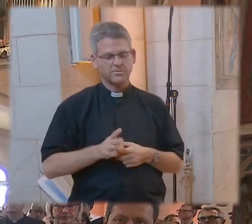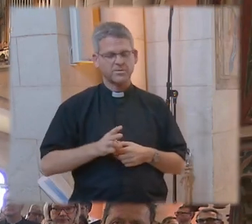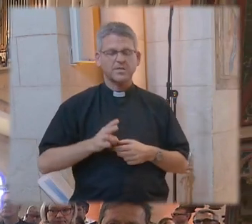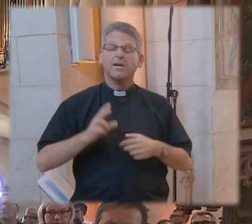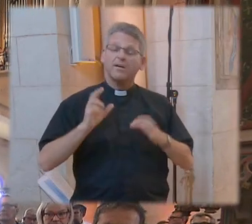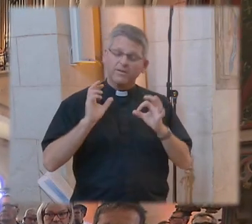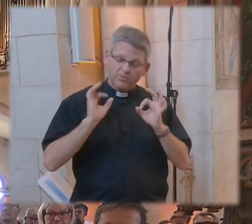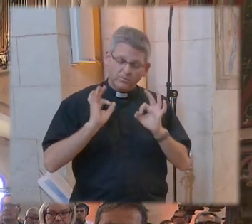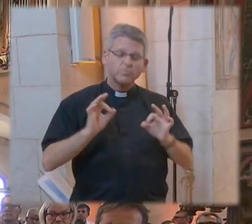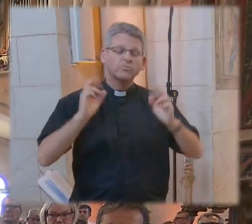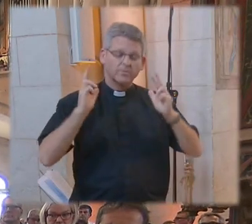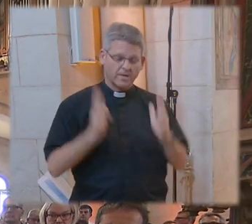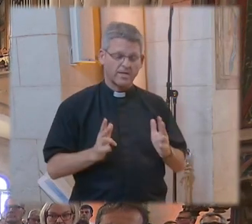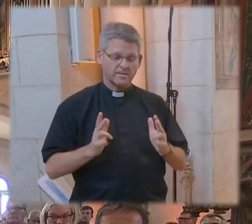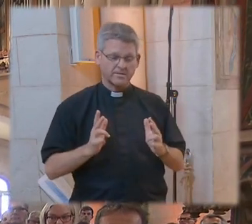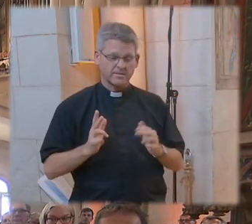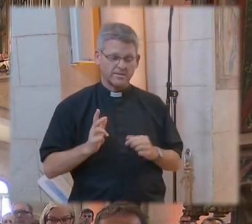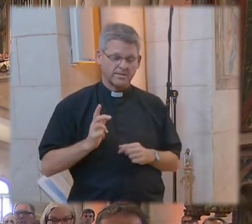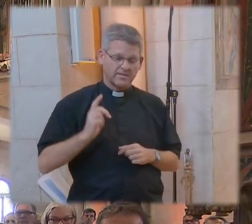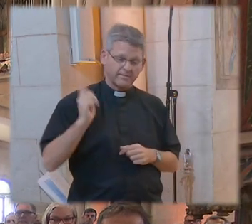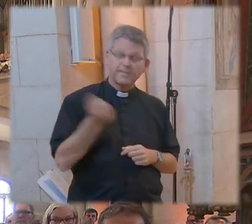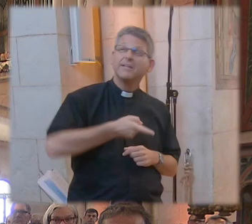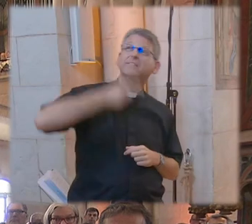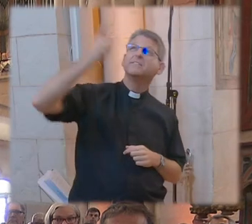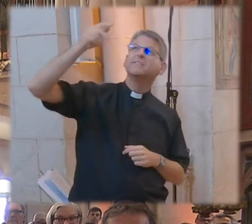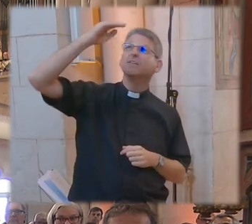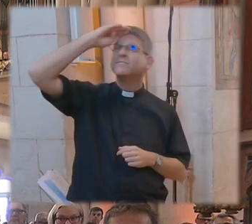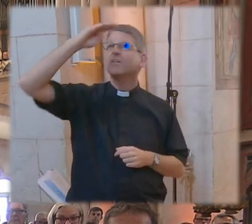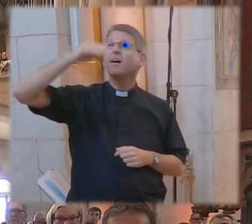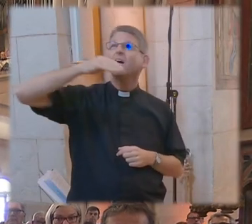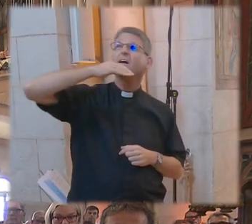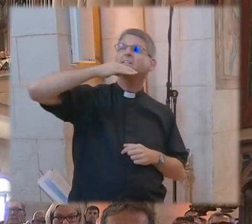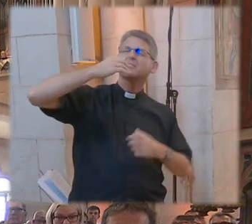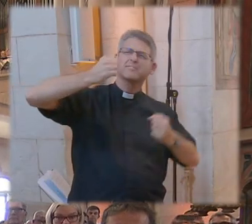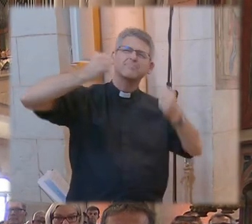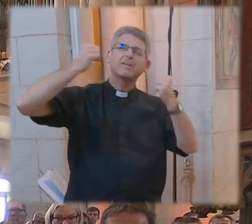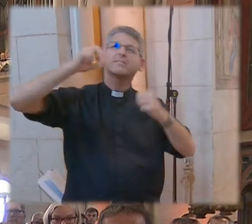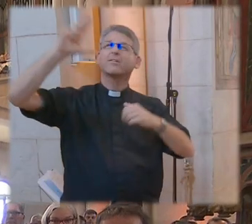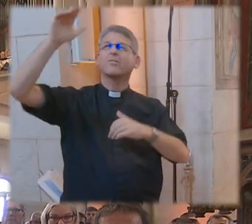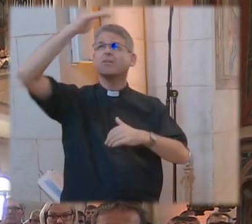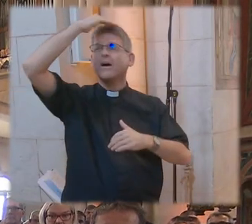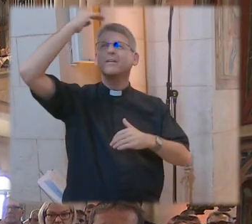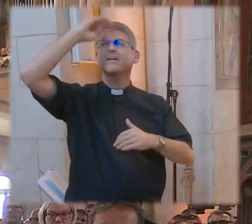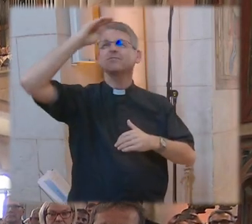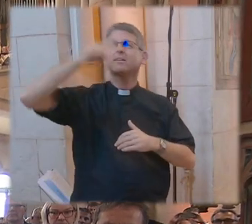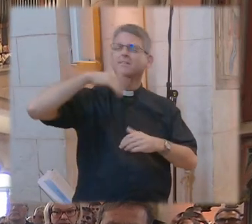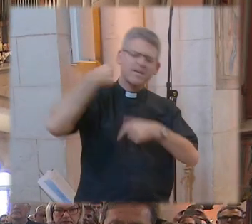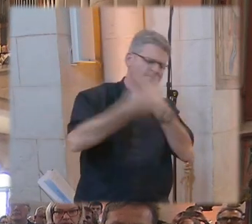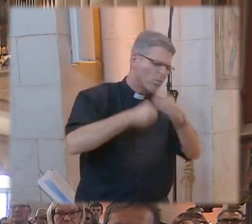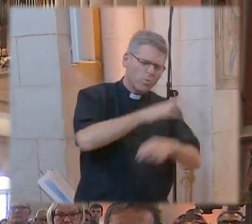und recht, dir Herr, heiliger Vater, allmächtiger, ewiger Gott, immer und überall zu